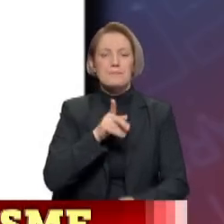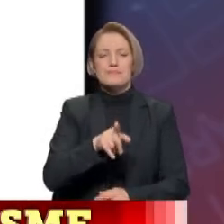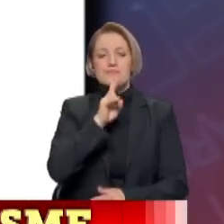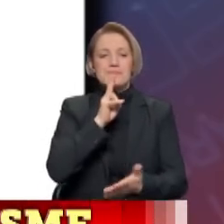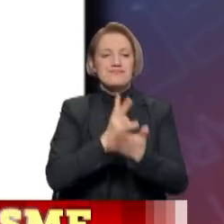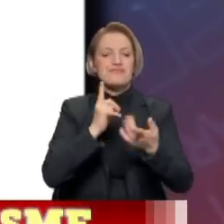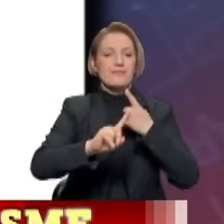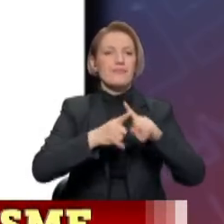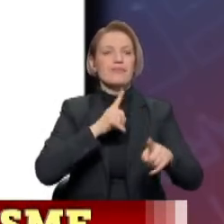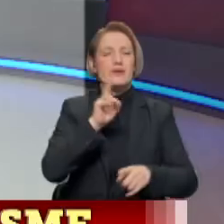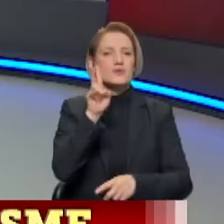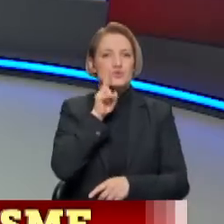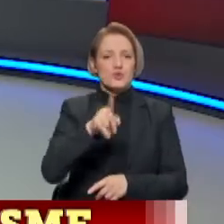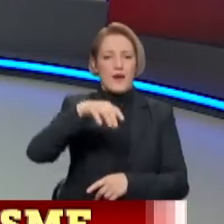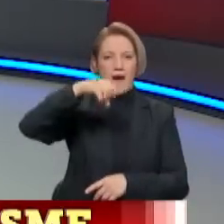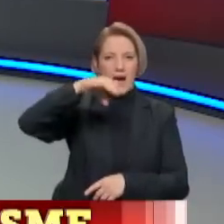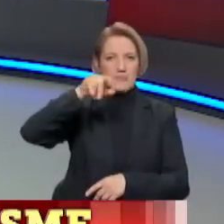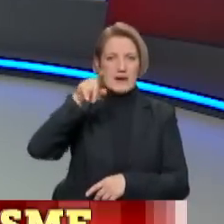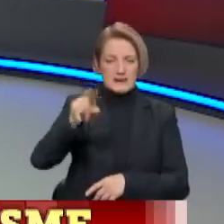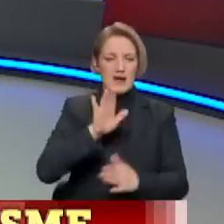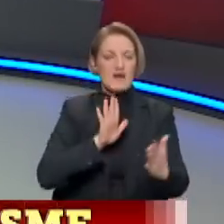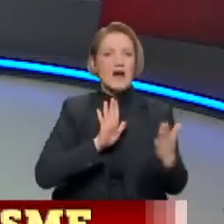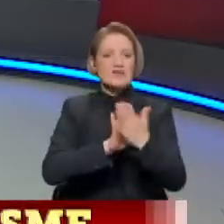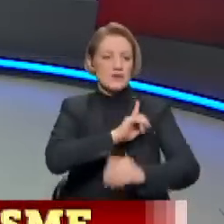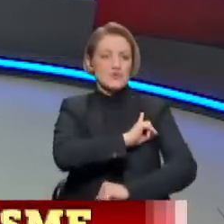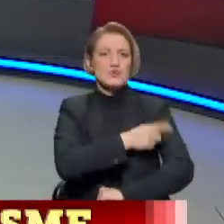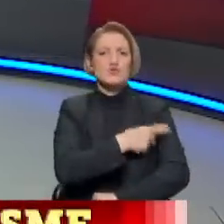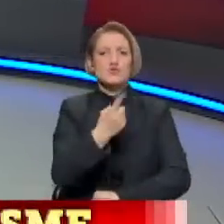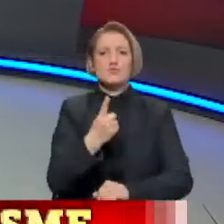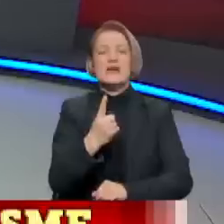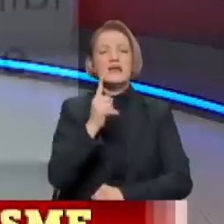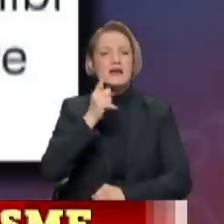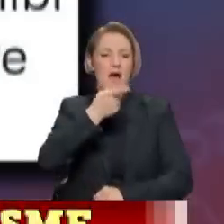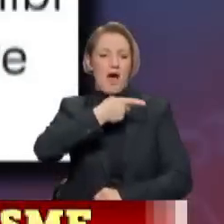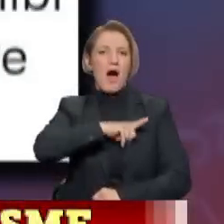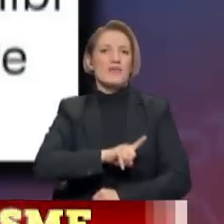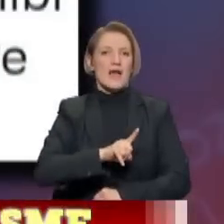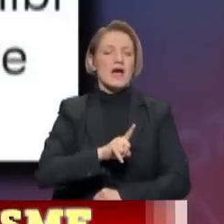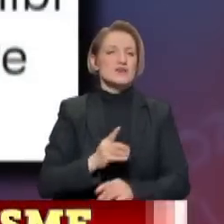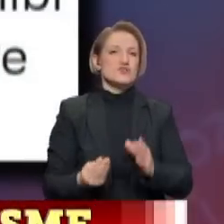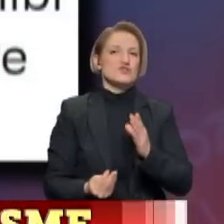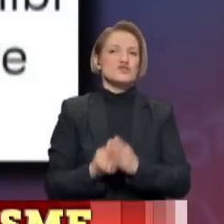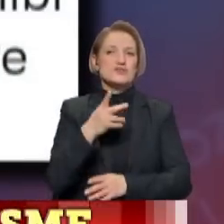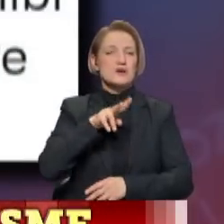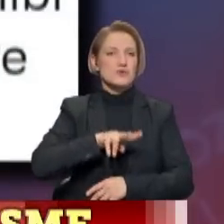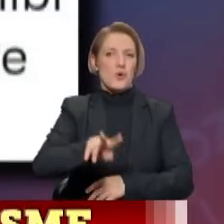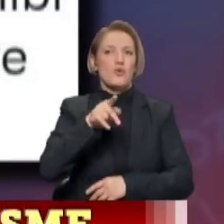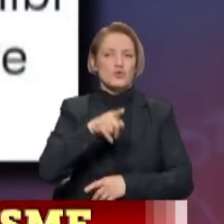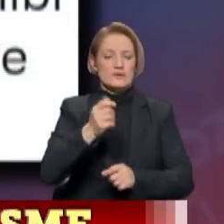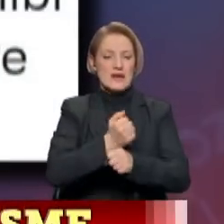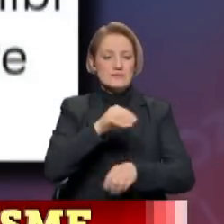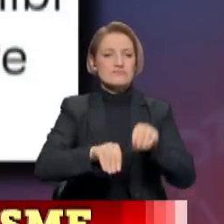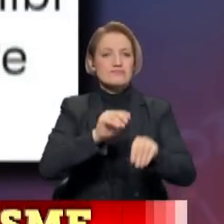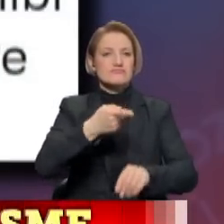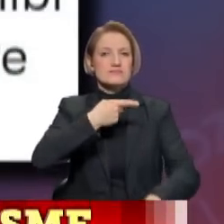kararın siyasi sonuçları AK Parti'nin karşısına güçlü bir aday profili inşa edecek yolun taşlarını döşemekten